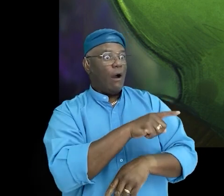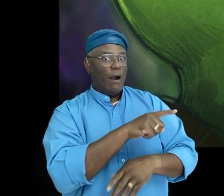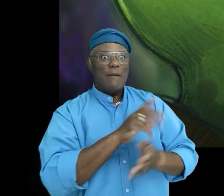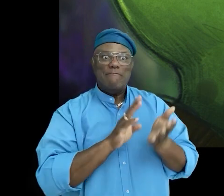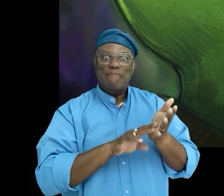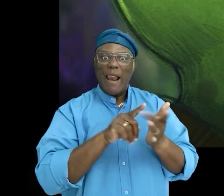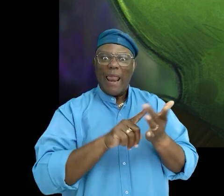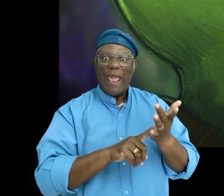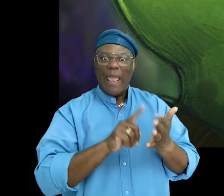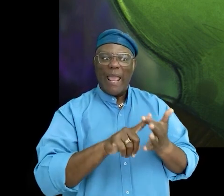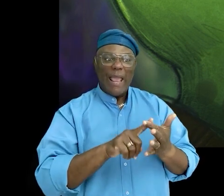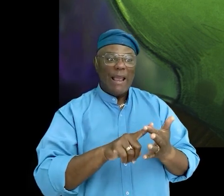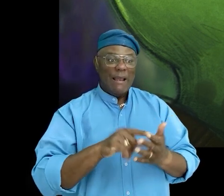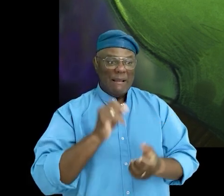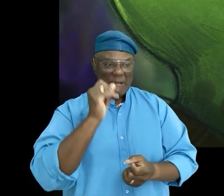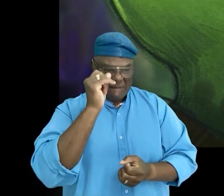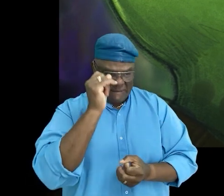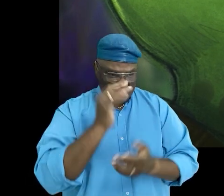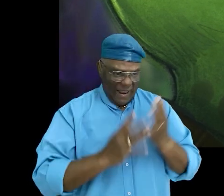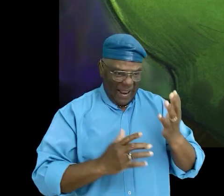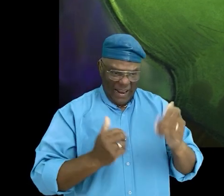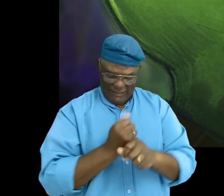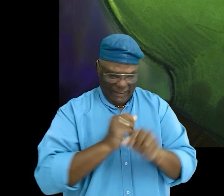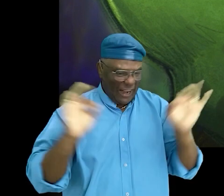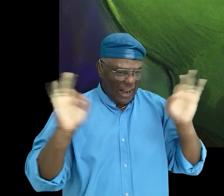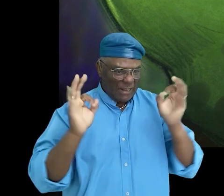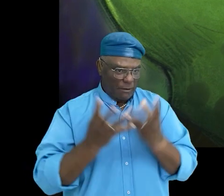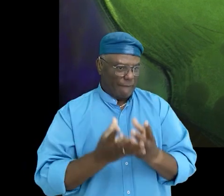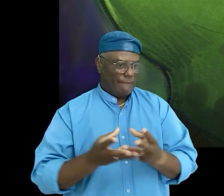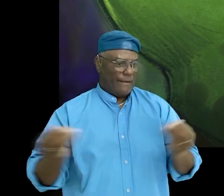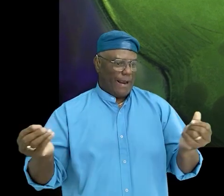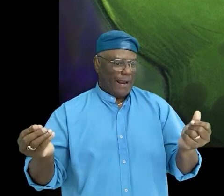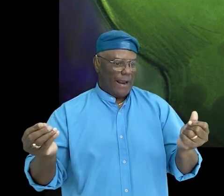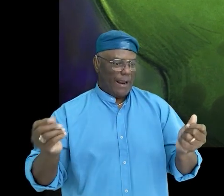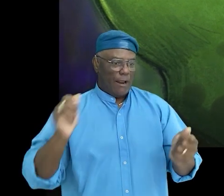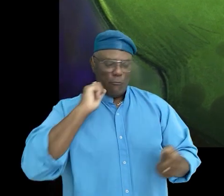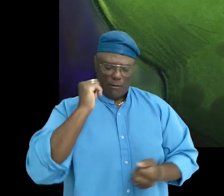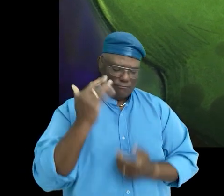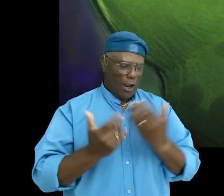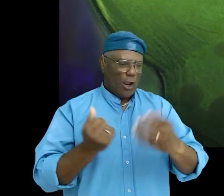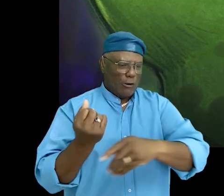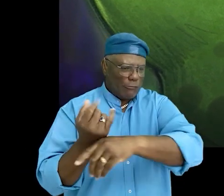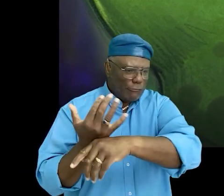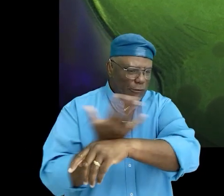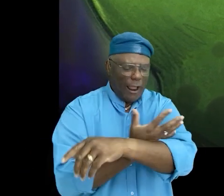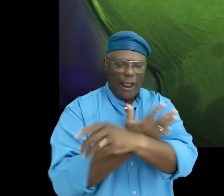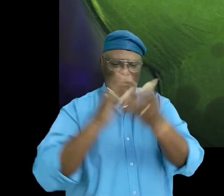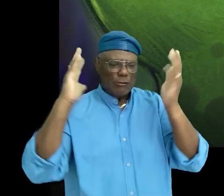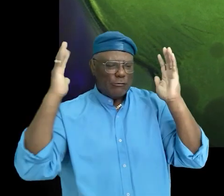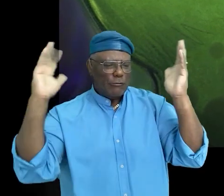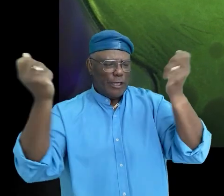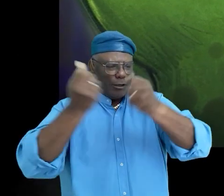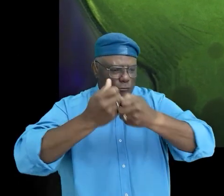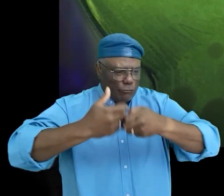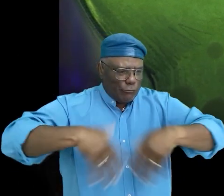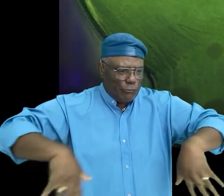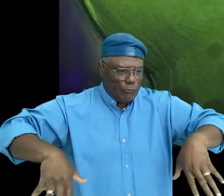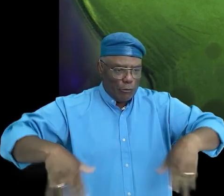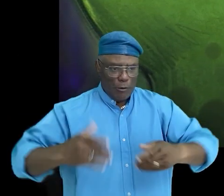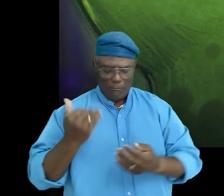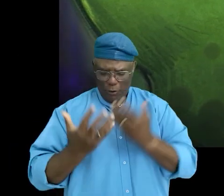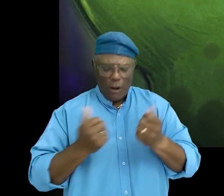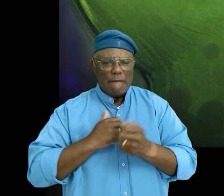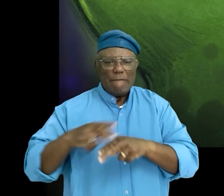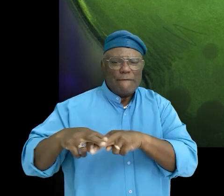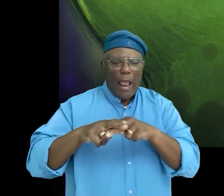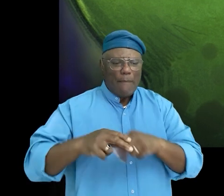tuag at Lula. Heb ai'r tan yn cydio, meddai miltroedd. Ni fi ddim ar ôl. Byddai'n llosgi